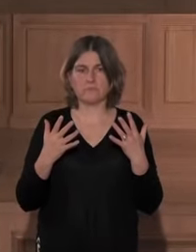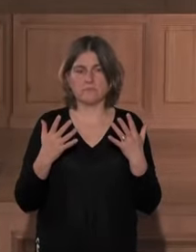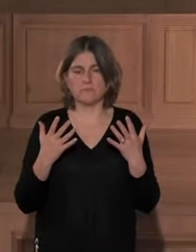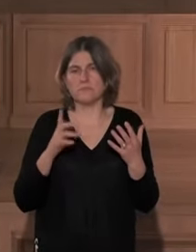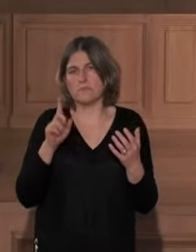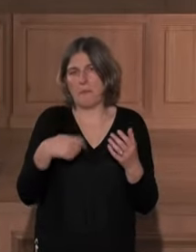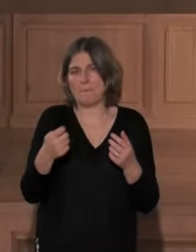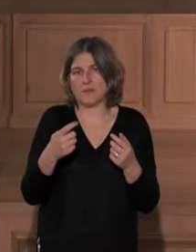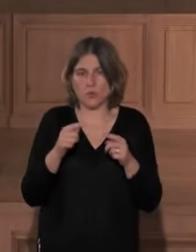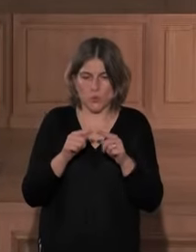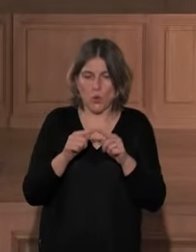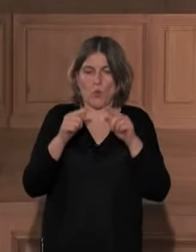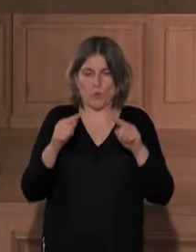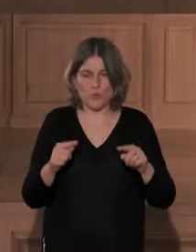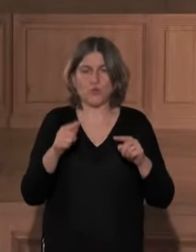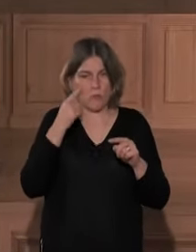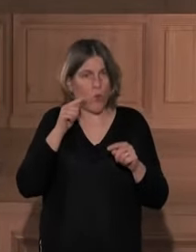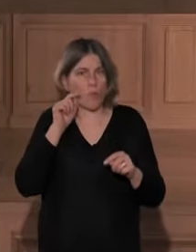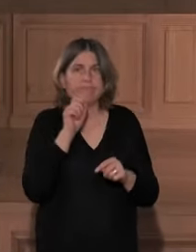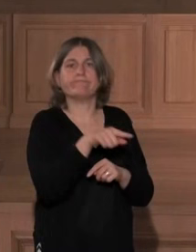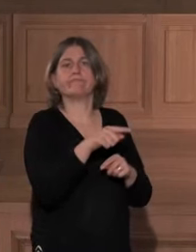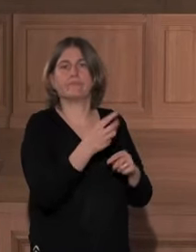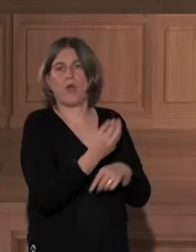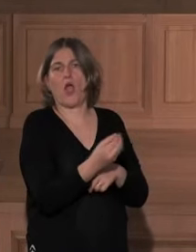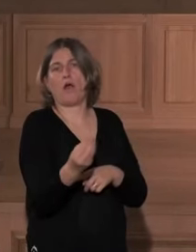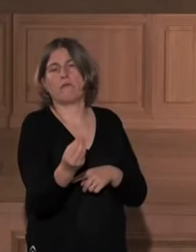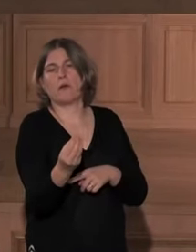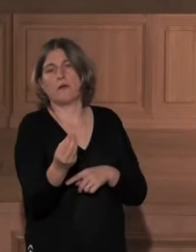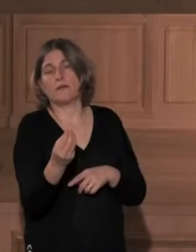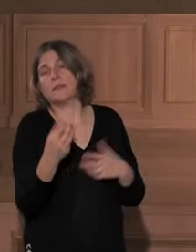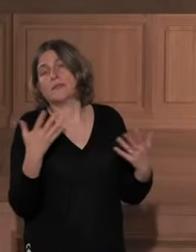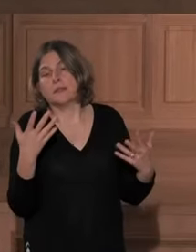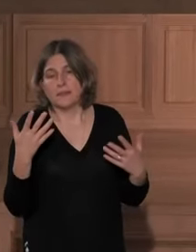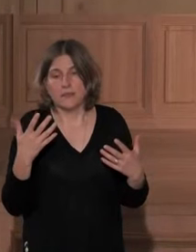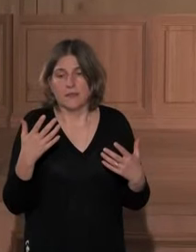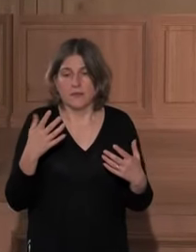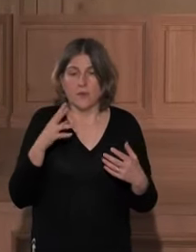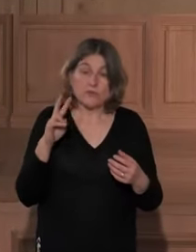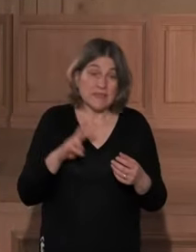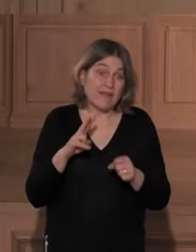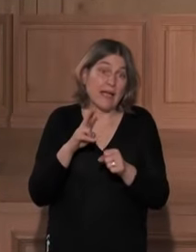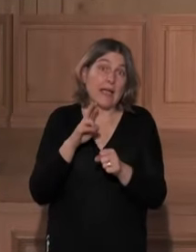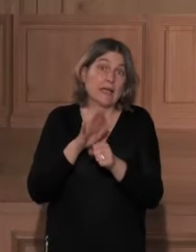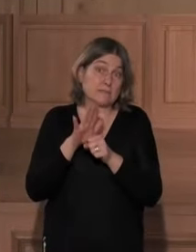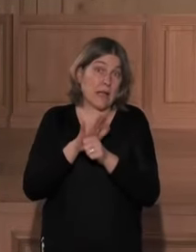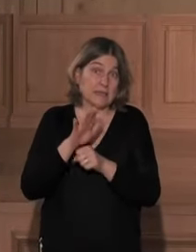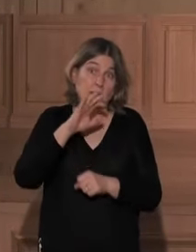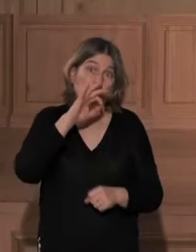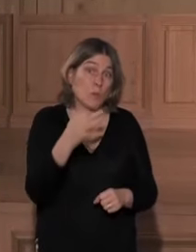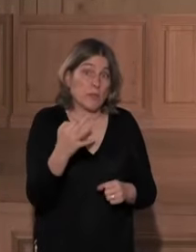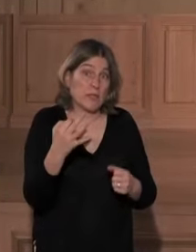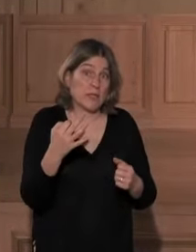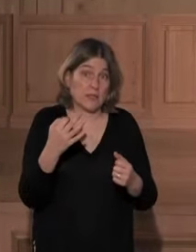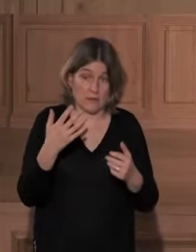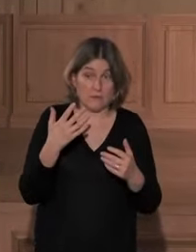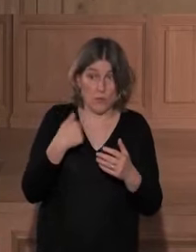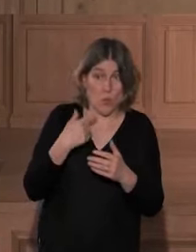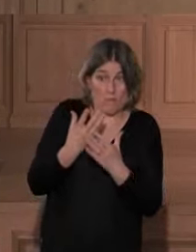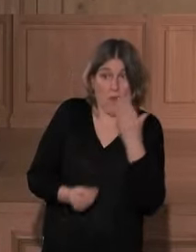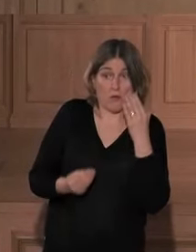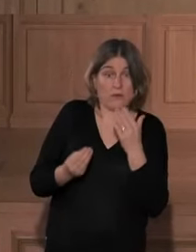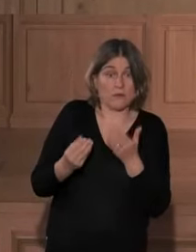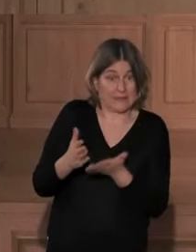directement au service vraiment de l'enfant. Donc, non, ce n'est pas beaucoup. En fait, on souffre de manque de salariés, d'ailleurs, au niveau